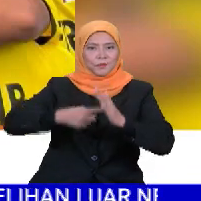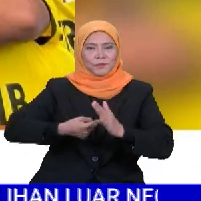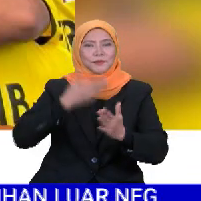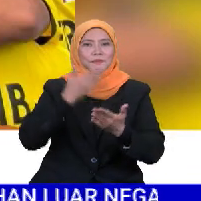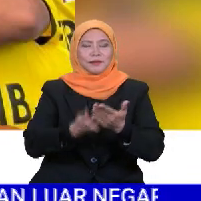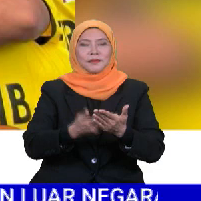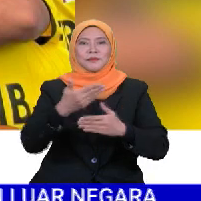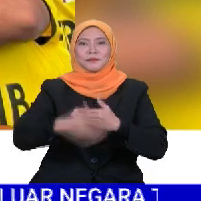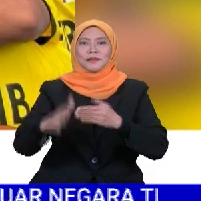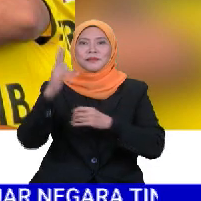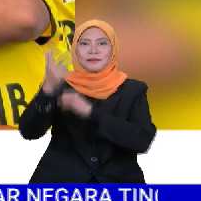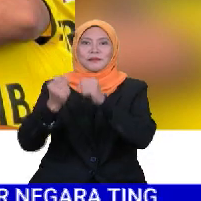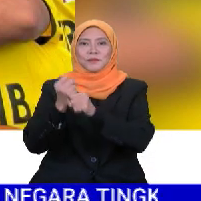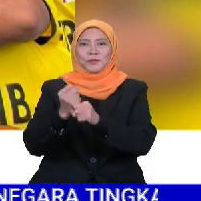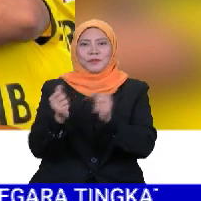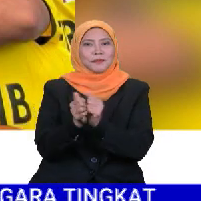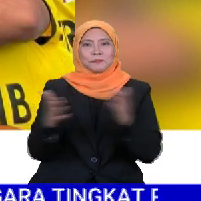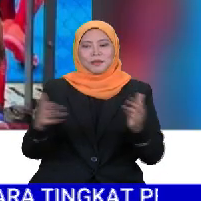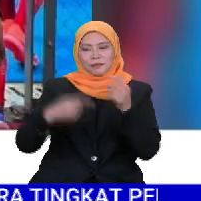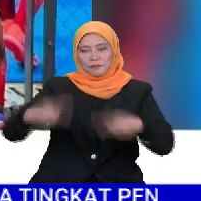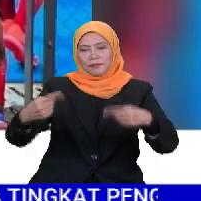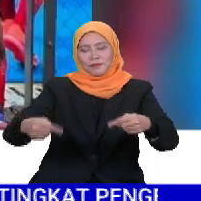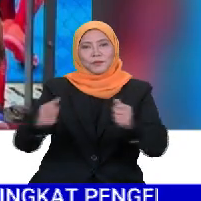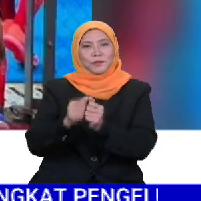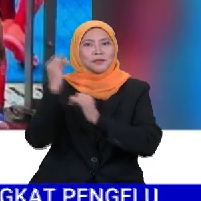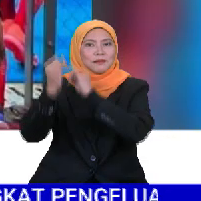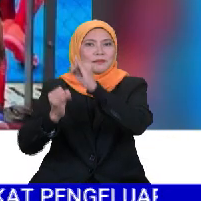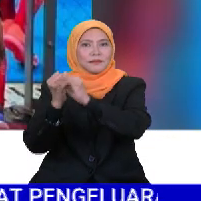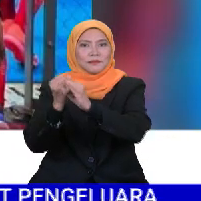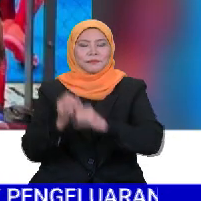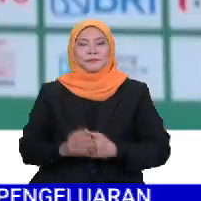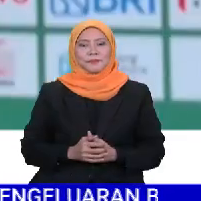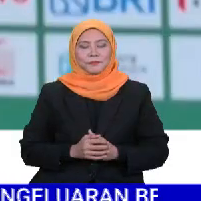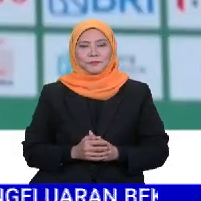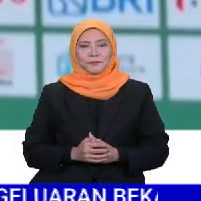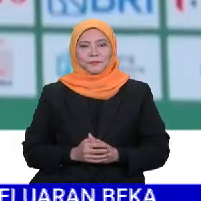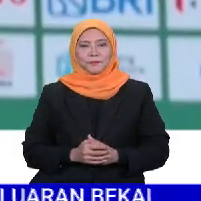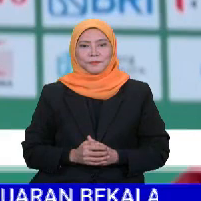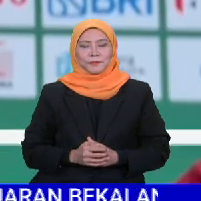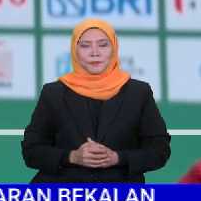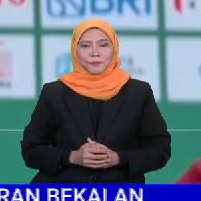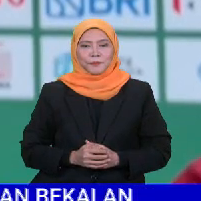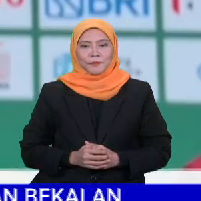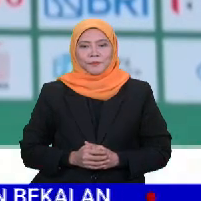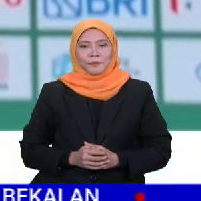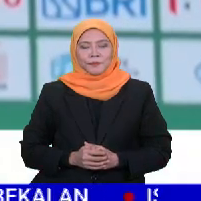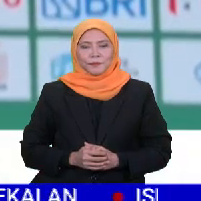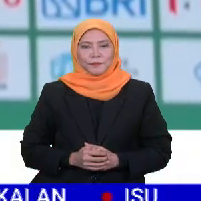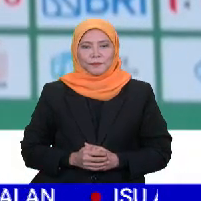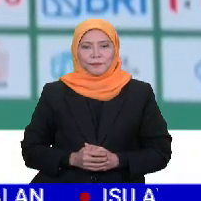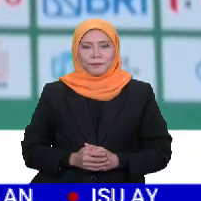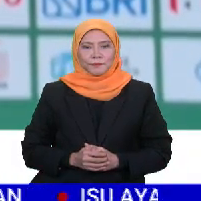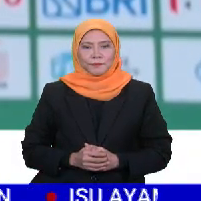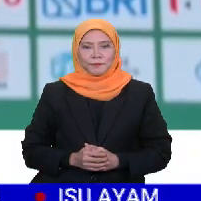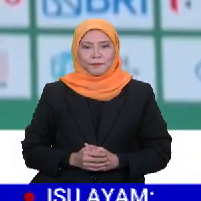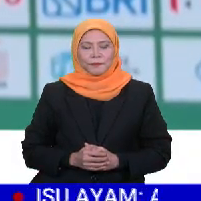baik selepas 3 tahun tanpa kejohanan kompetitif antarabangsa. We were away in Europe for a month and they were